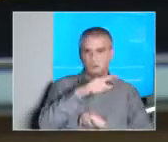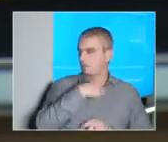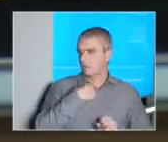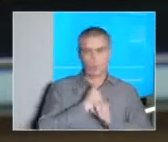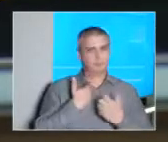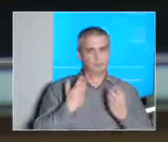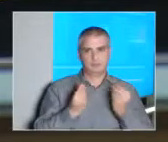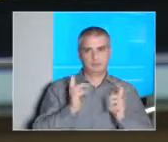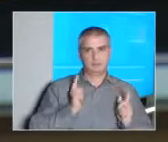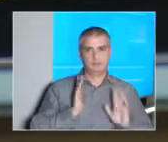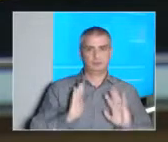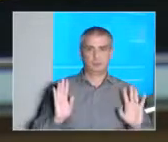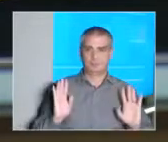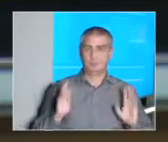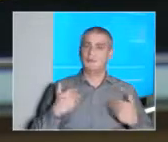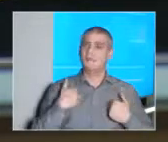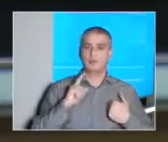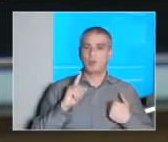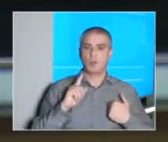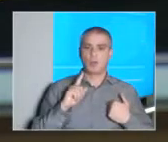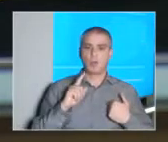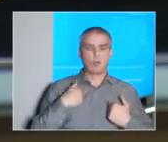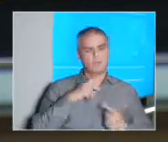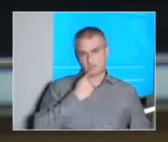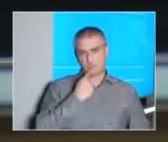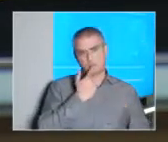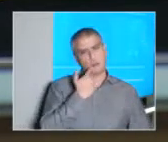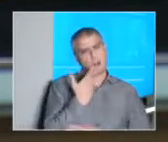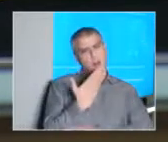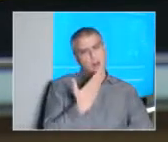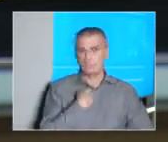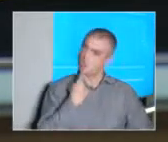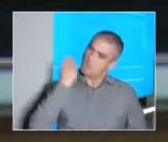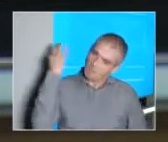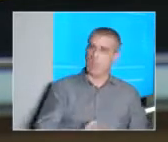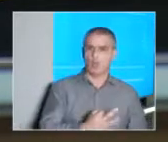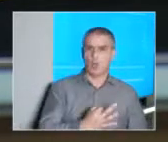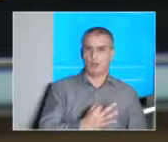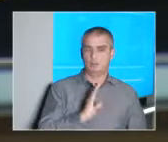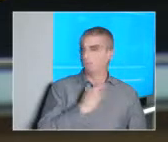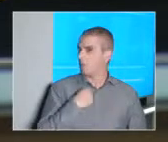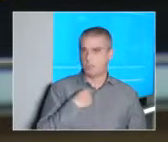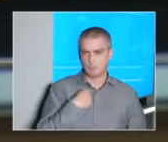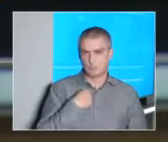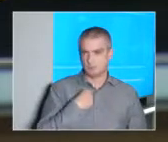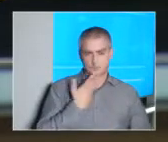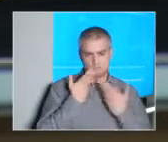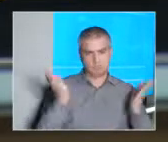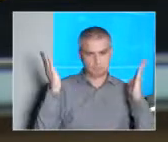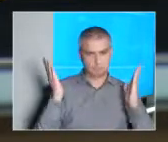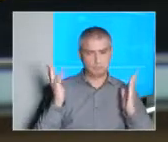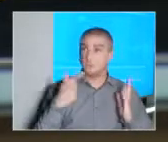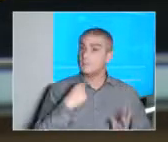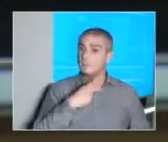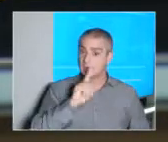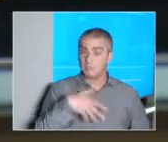משחק משחקים אישיים, ואני גם לא סוגר את הרצובות לשוני. אני אומר הכל. אז אני אגיד לך כך, לי אין בעיה עם אנשי הגוש הגדול, אני טוען,